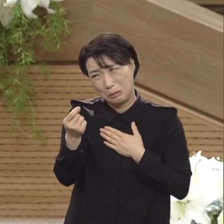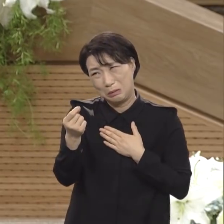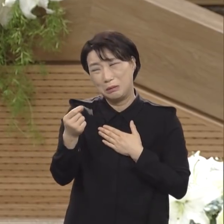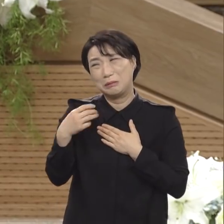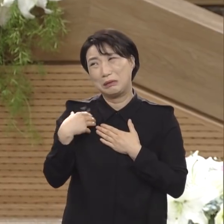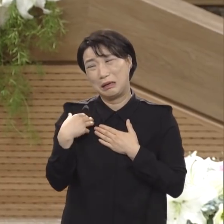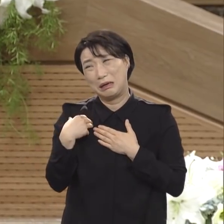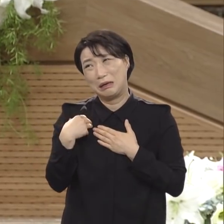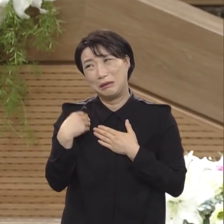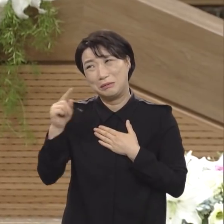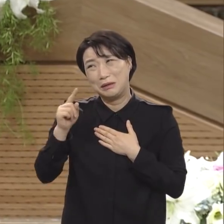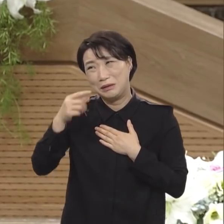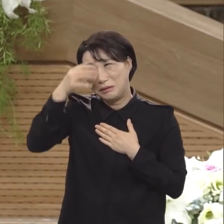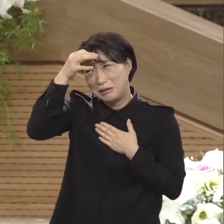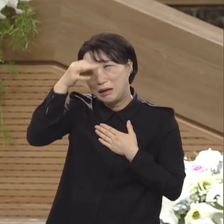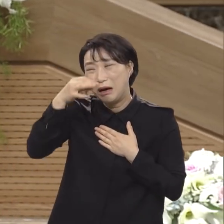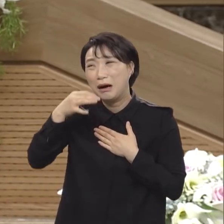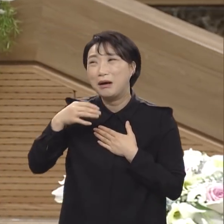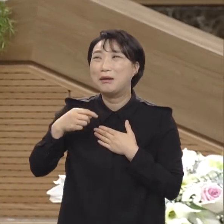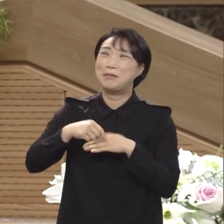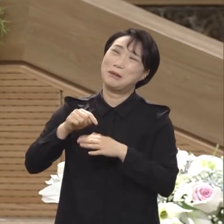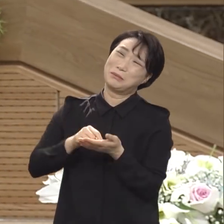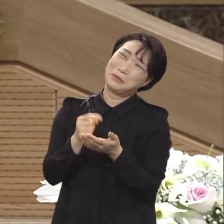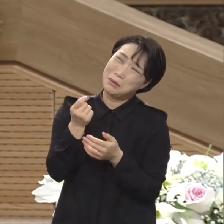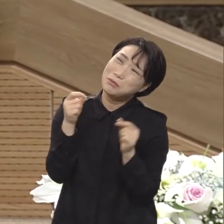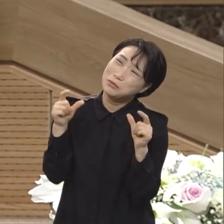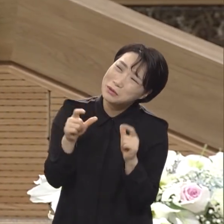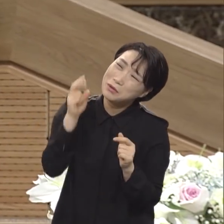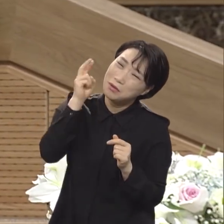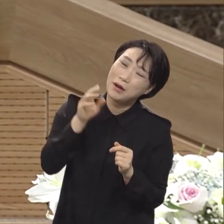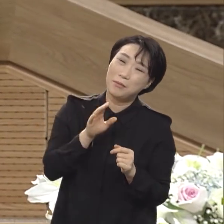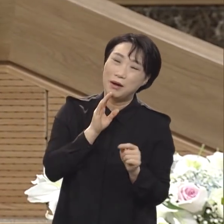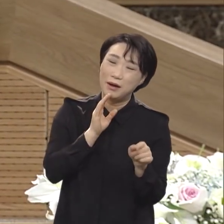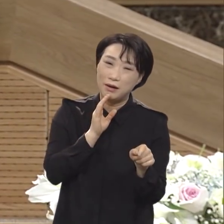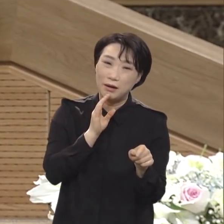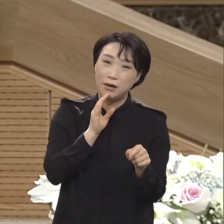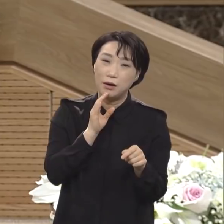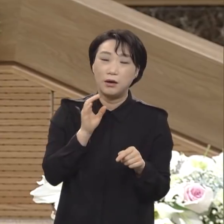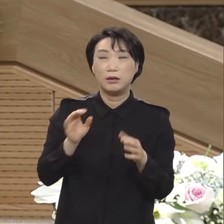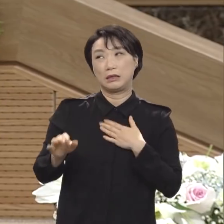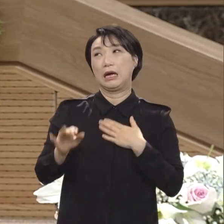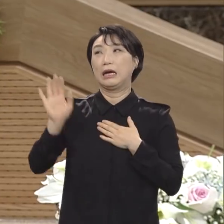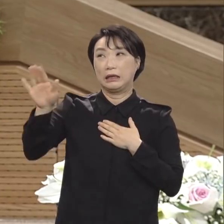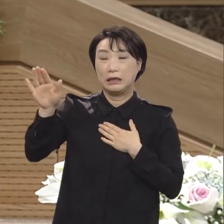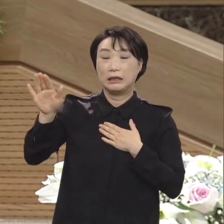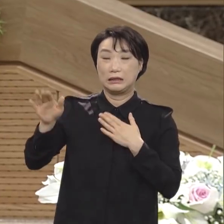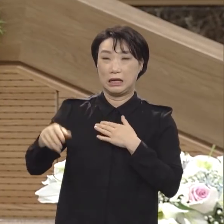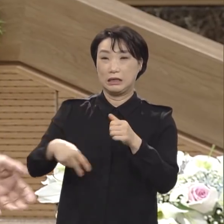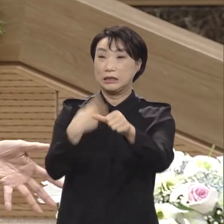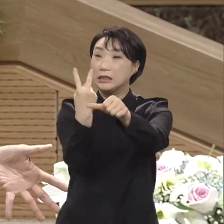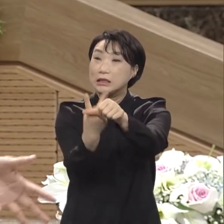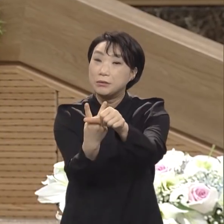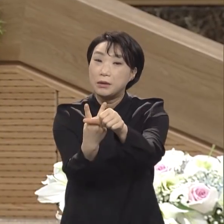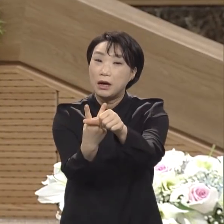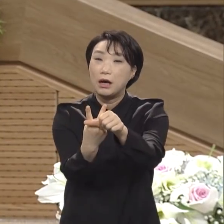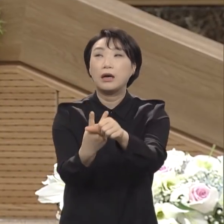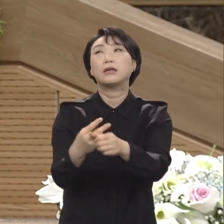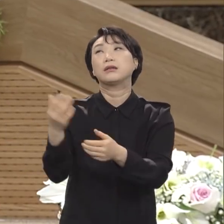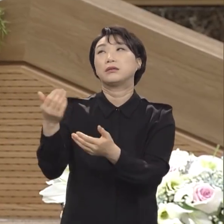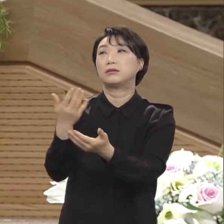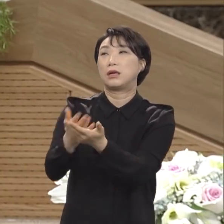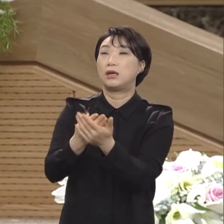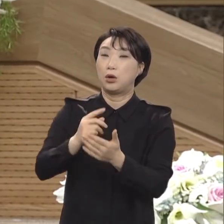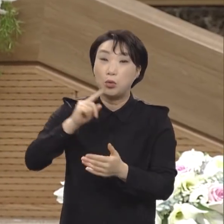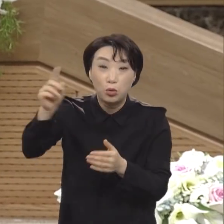조금 염치가 없는 부분을 해결하지 않겠느냐. 그래서 나를 거꾸로 십자가에 매달아 죽여라.